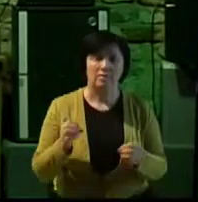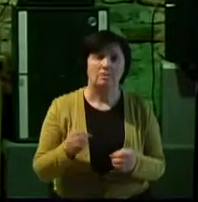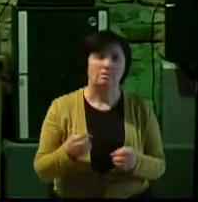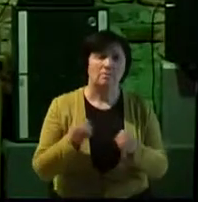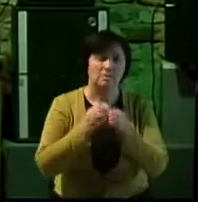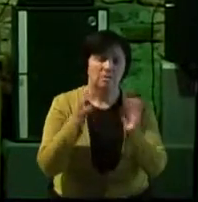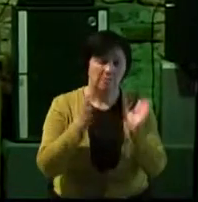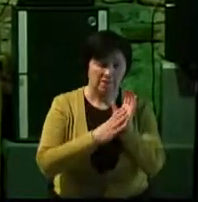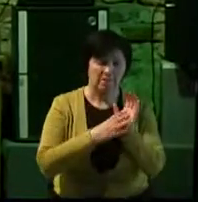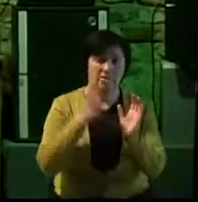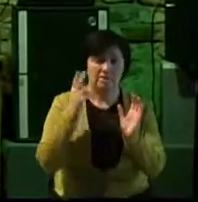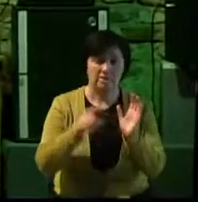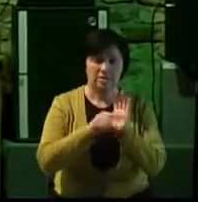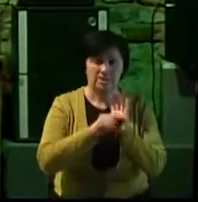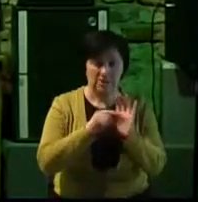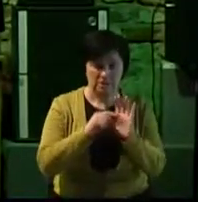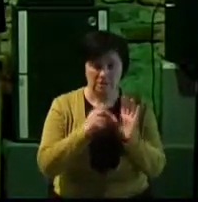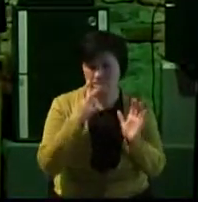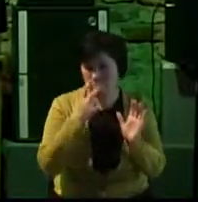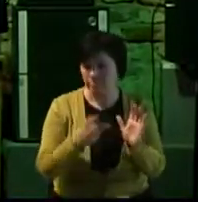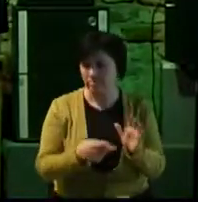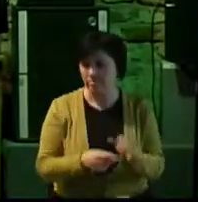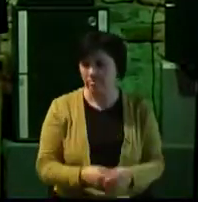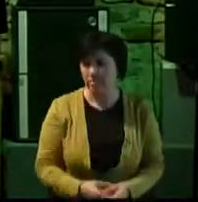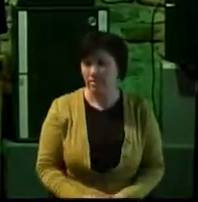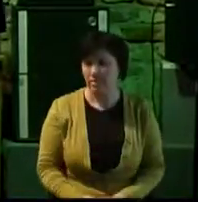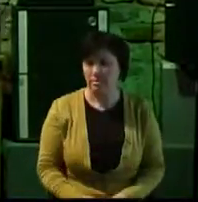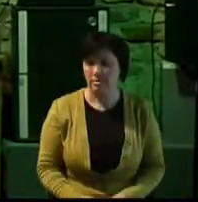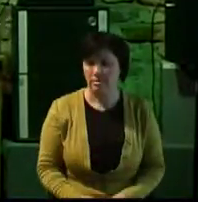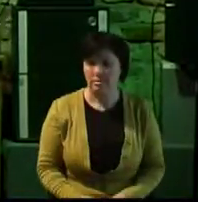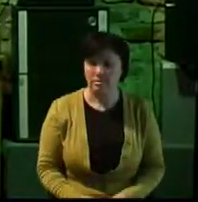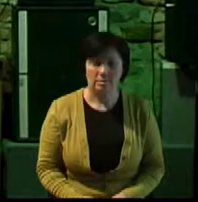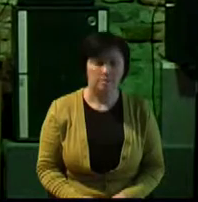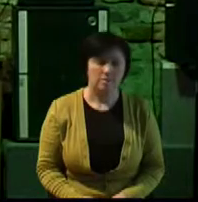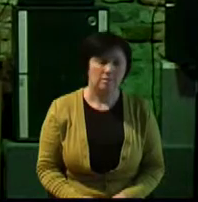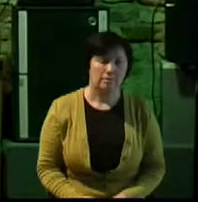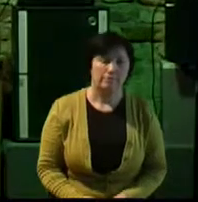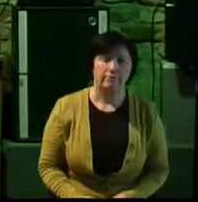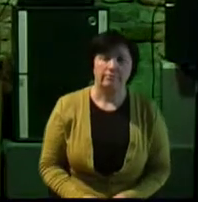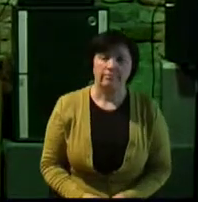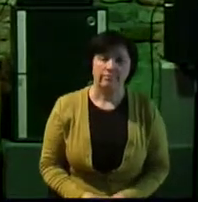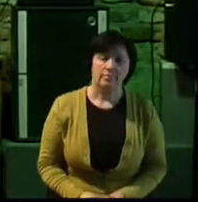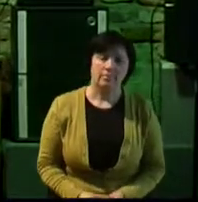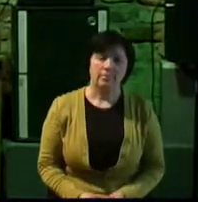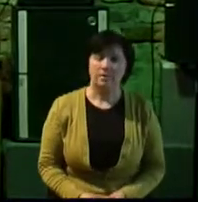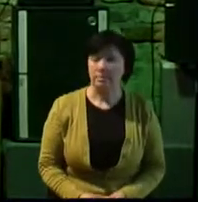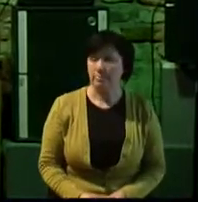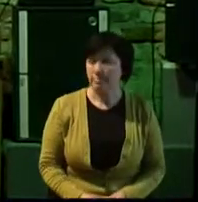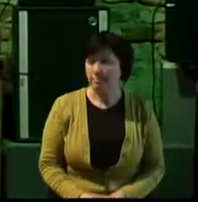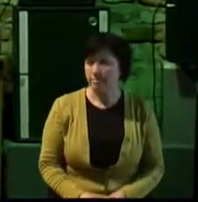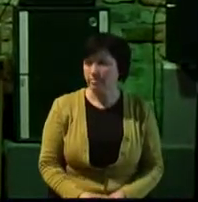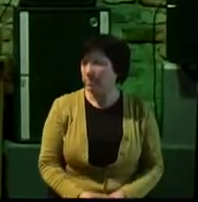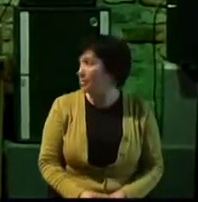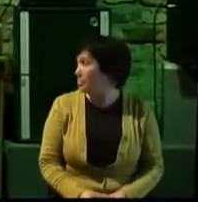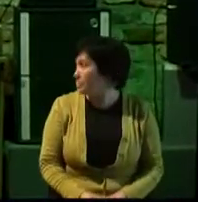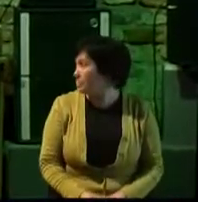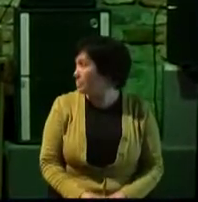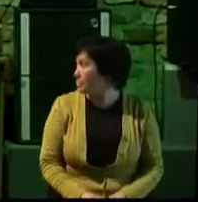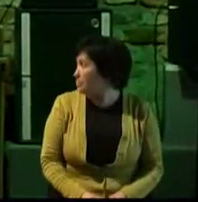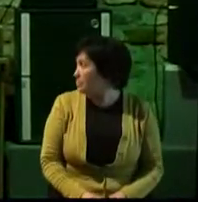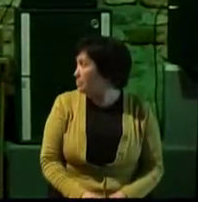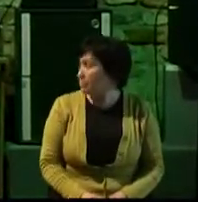не кается, вы делаете следующий шаг и говорите с ним в присутствии двух или трех братьев, и он не соглашается и не хочет